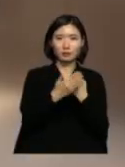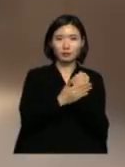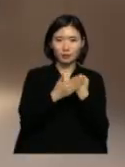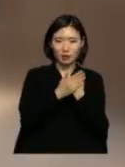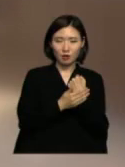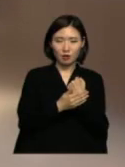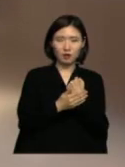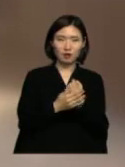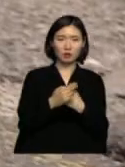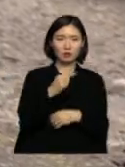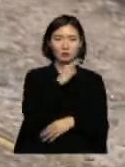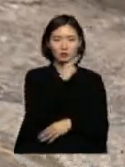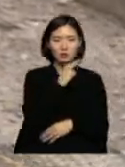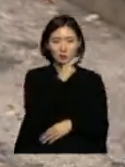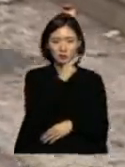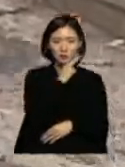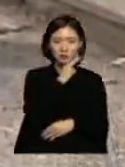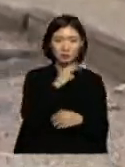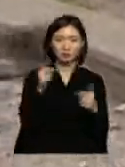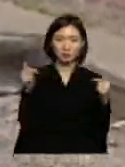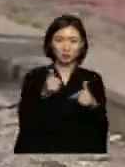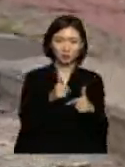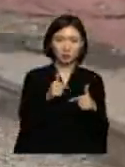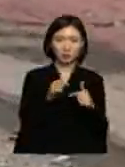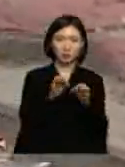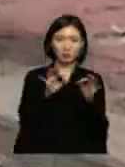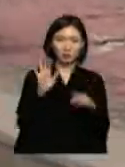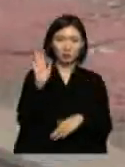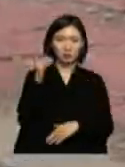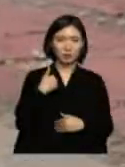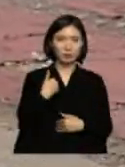어려워 보입니다 딜라이트 서울 경기 케이블 tv 김동운 입니다